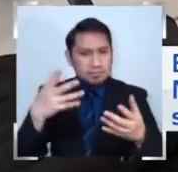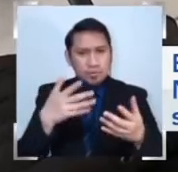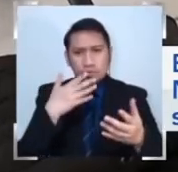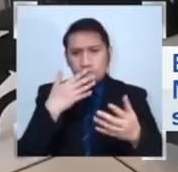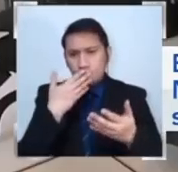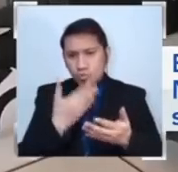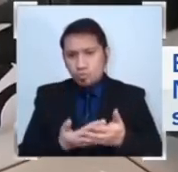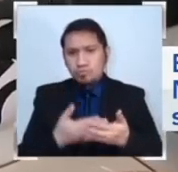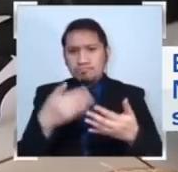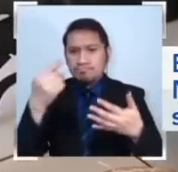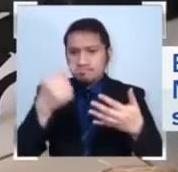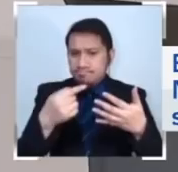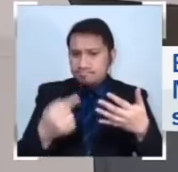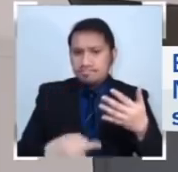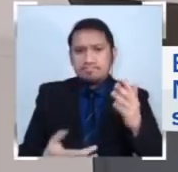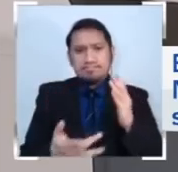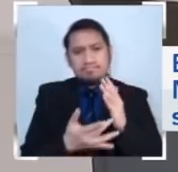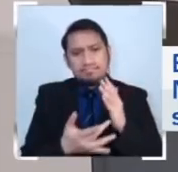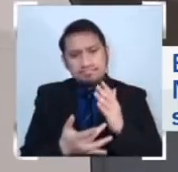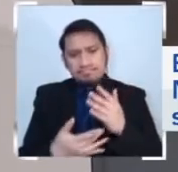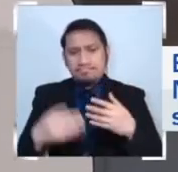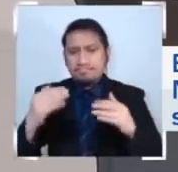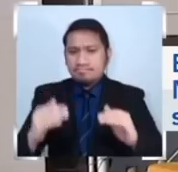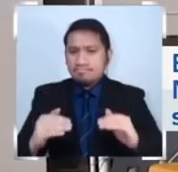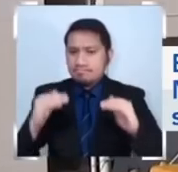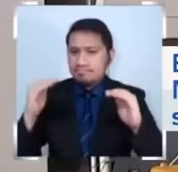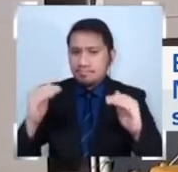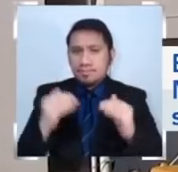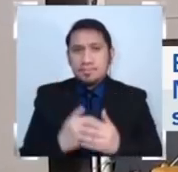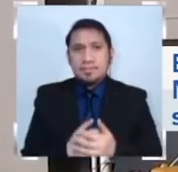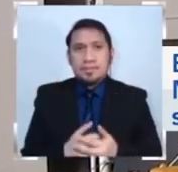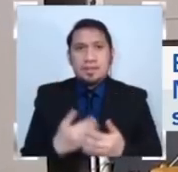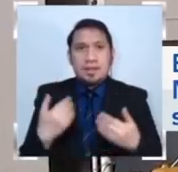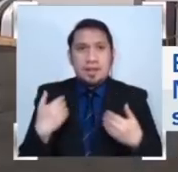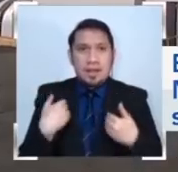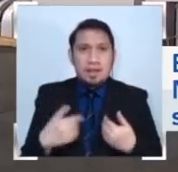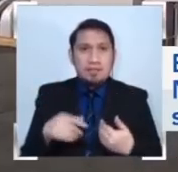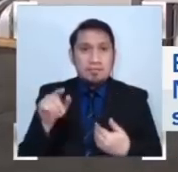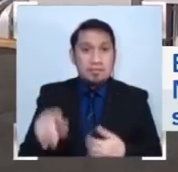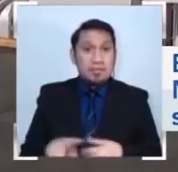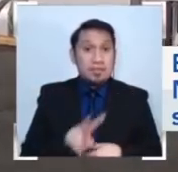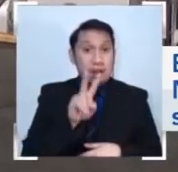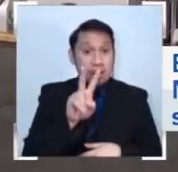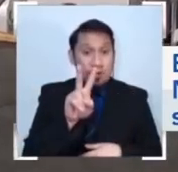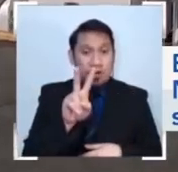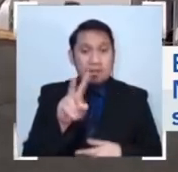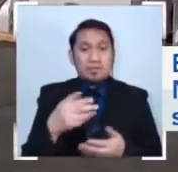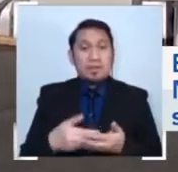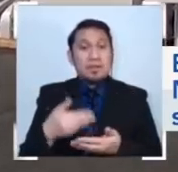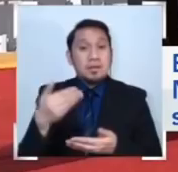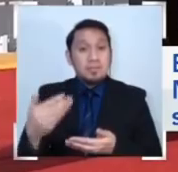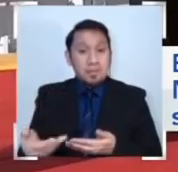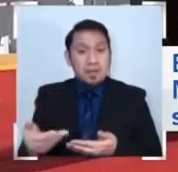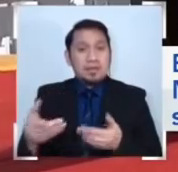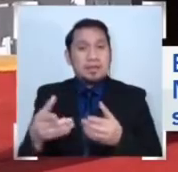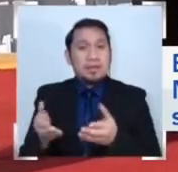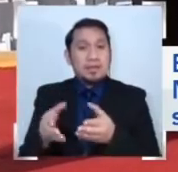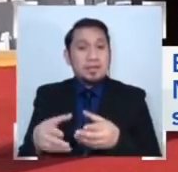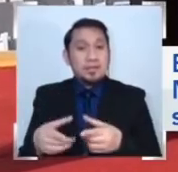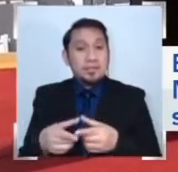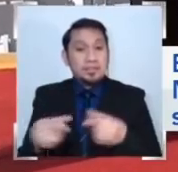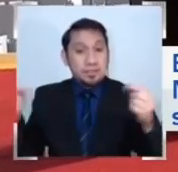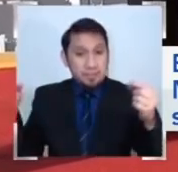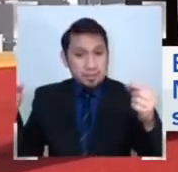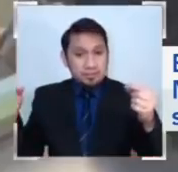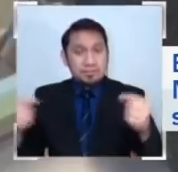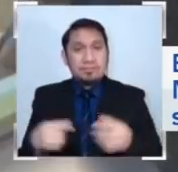sandata ang BRP Magbanwa. Dalawang MRRV ang binili ng Pilipinas sa Japan sa tulong ng Japan International